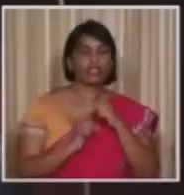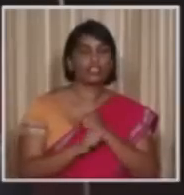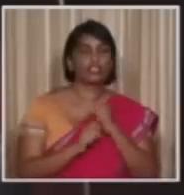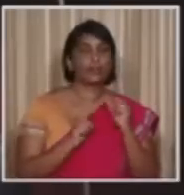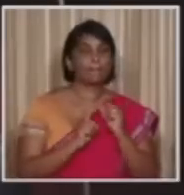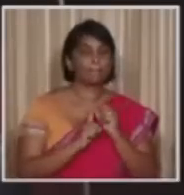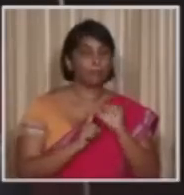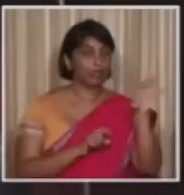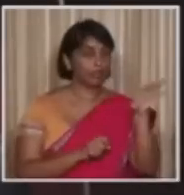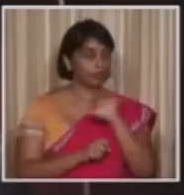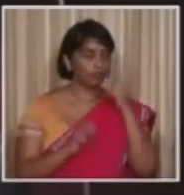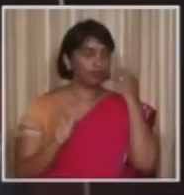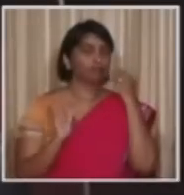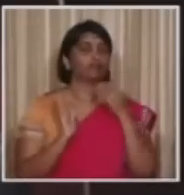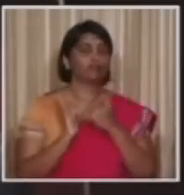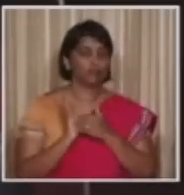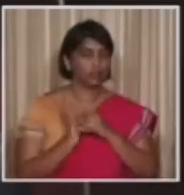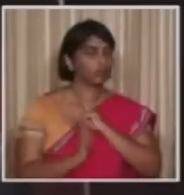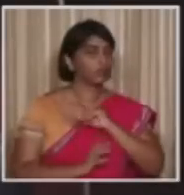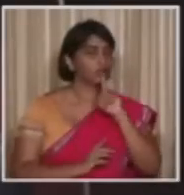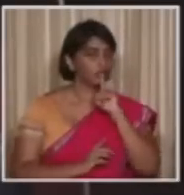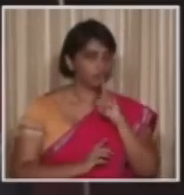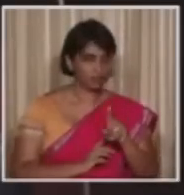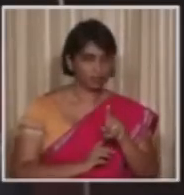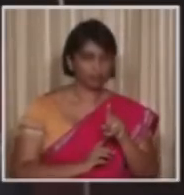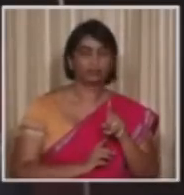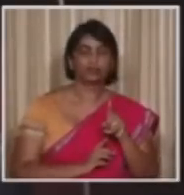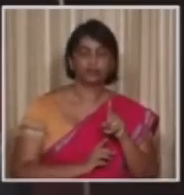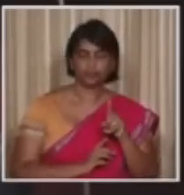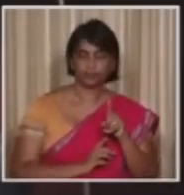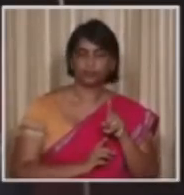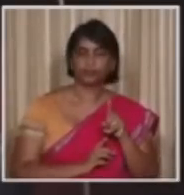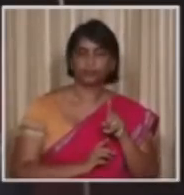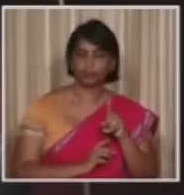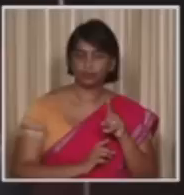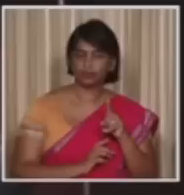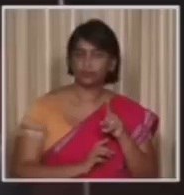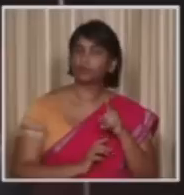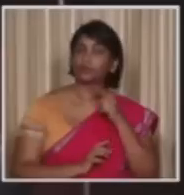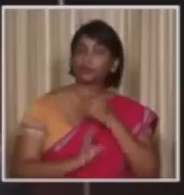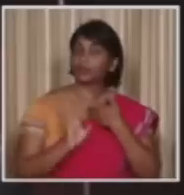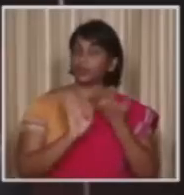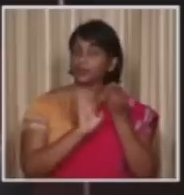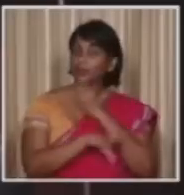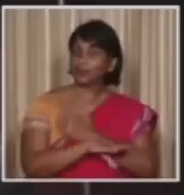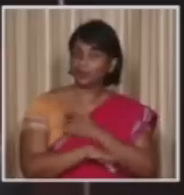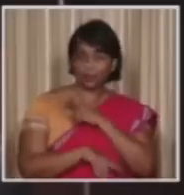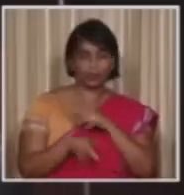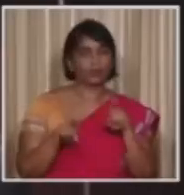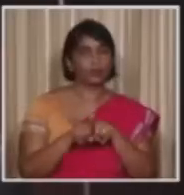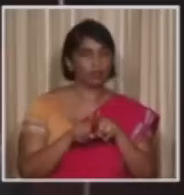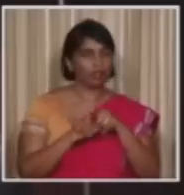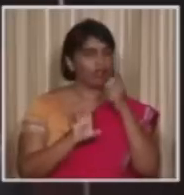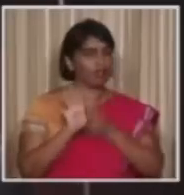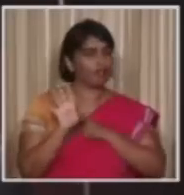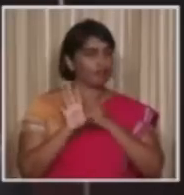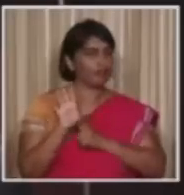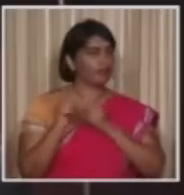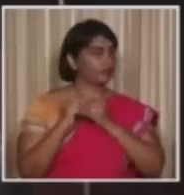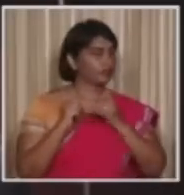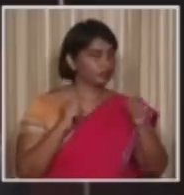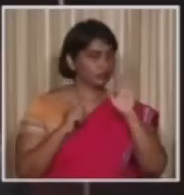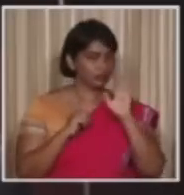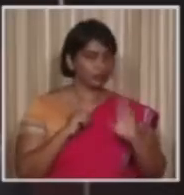පත්කිරීම පිළිබඳව. ඒක කියනවා during the last few decades there has been a serious erosion of public confidence in the Sri Lankan